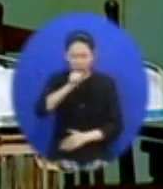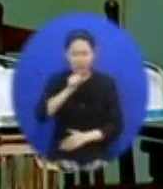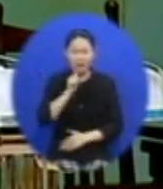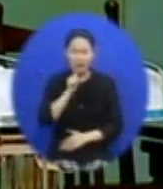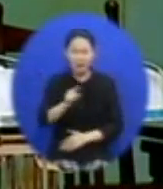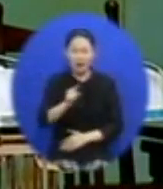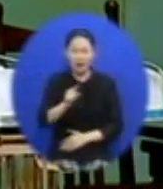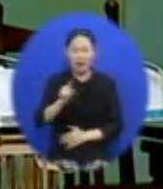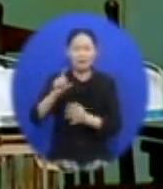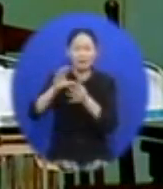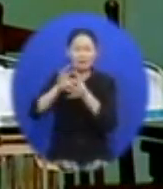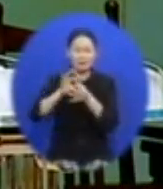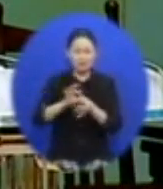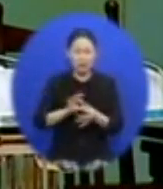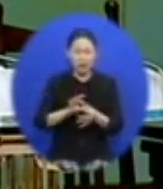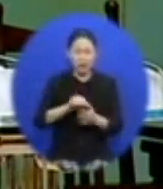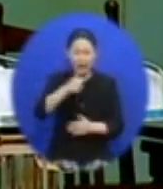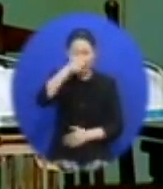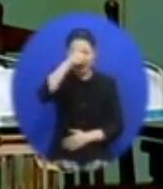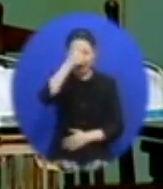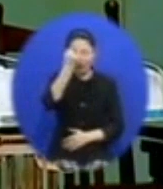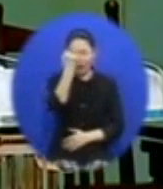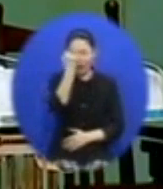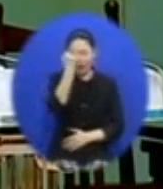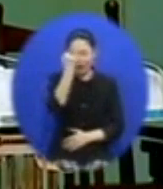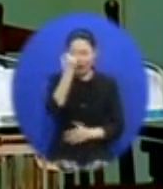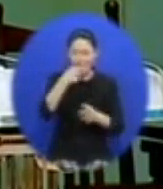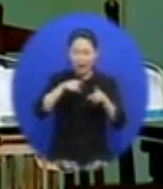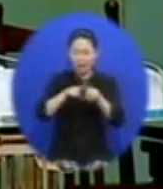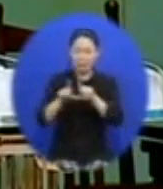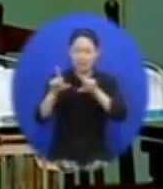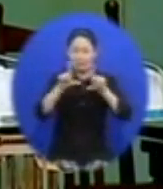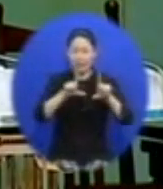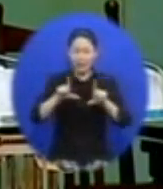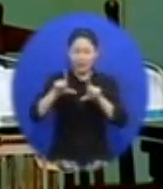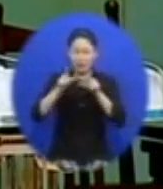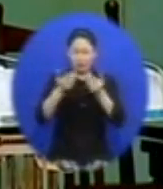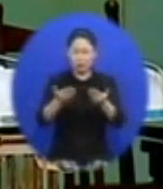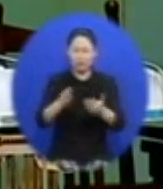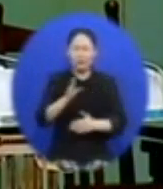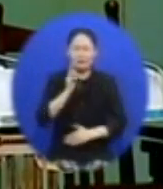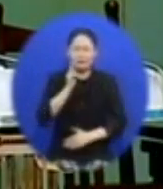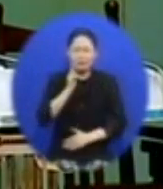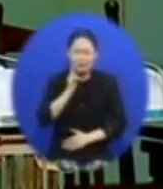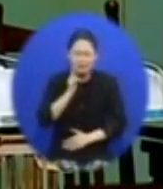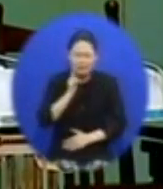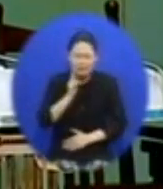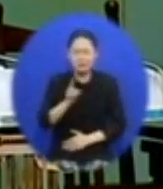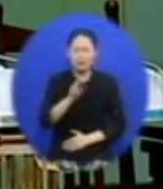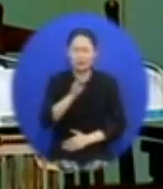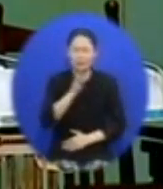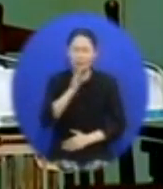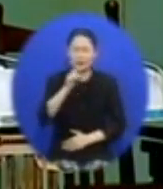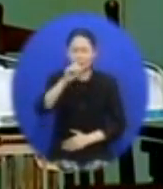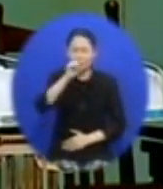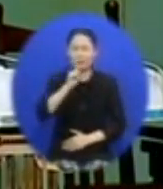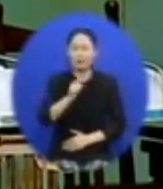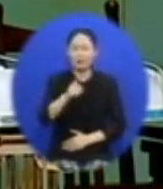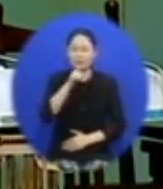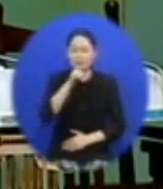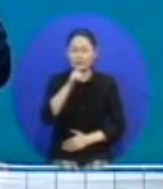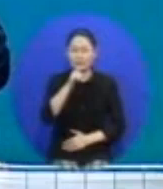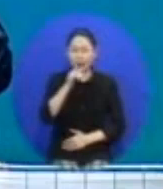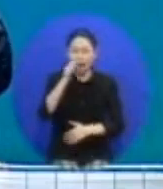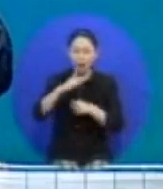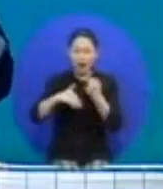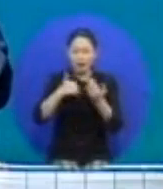하시면서 아담과 하와가 함께 살게 하시고 는 심히 좋았더라 고 말씀하셨어요 하나님이